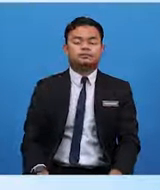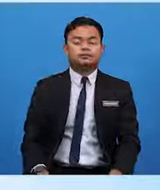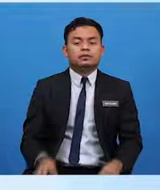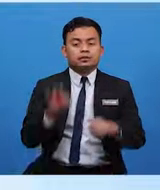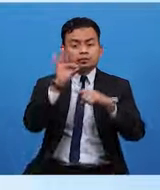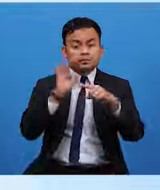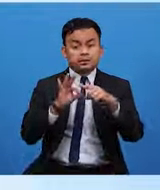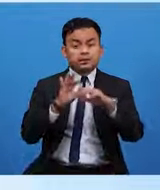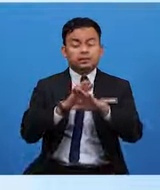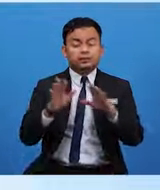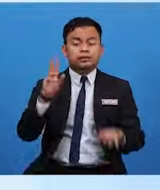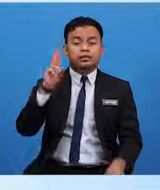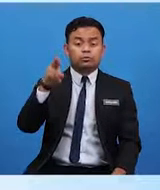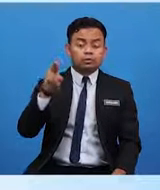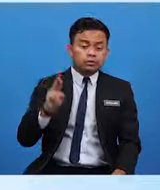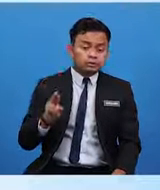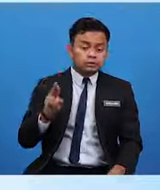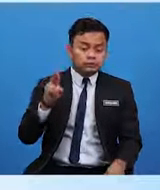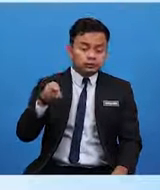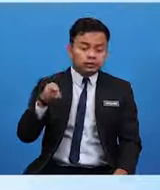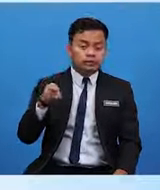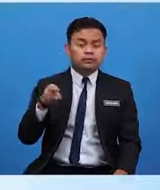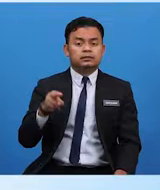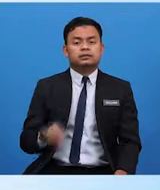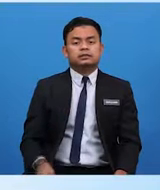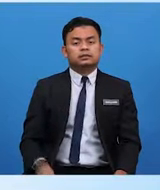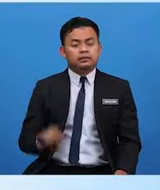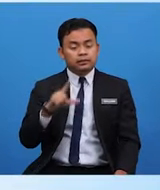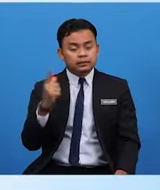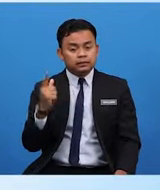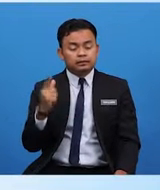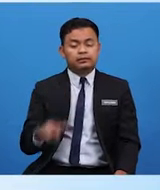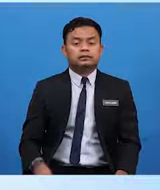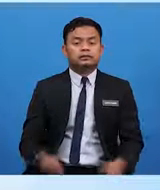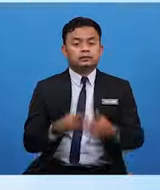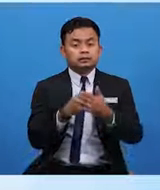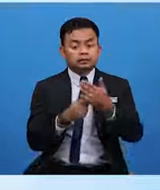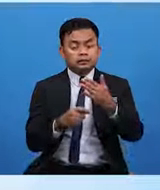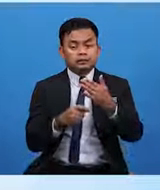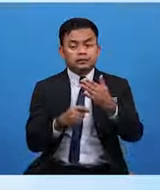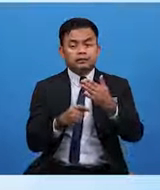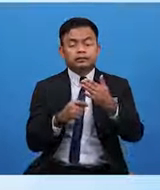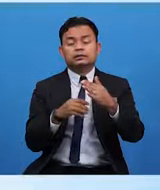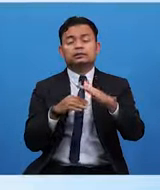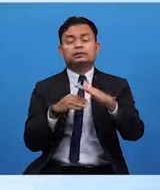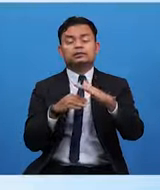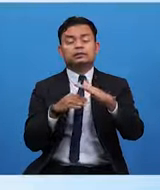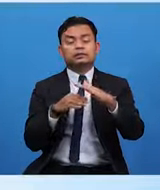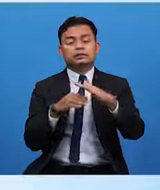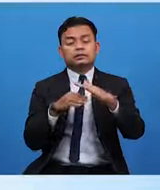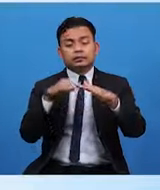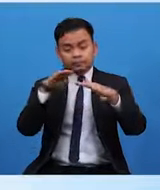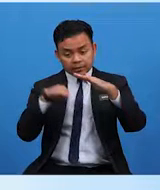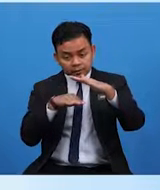Bulek ilah sebaliknya yaitu nilai wur mewakili pengangkut lebih